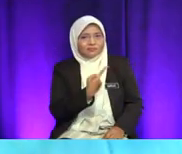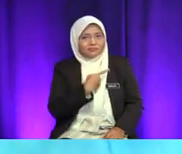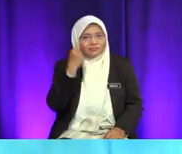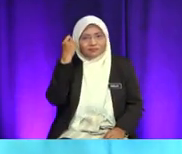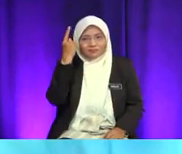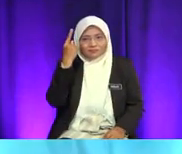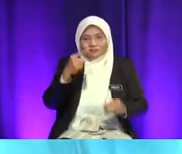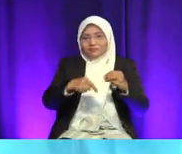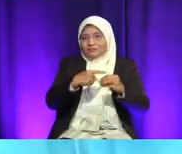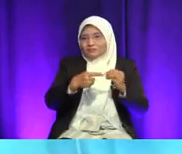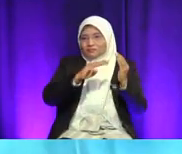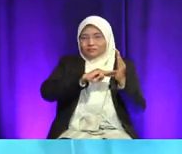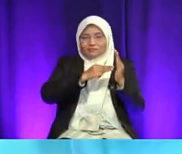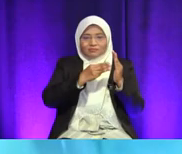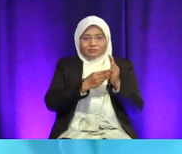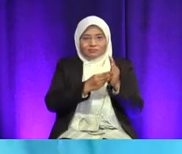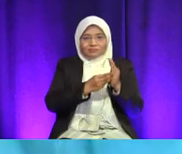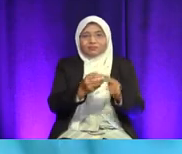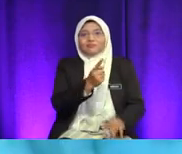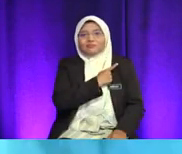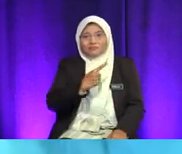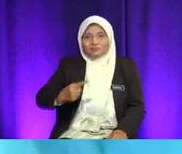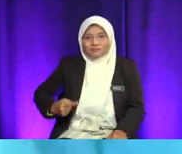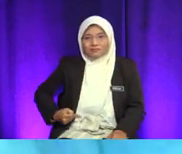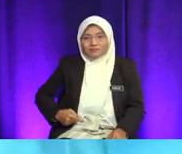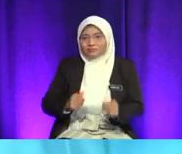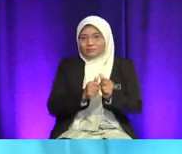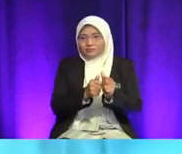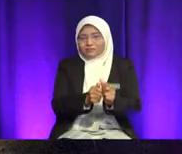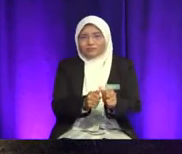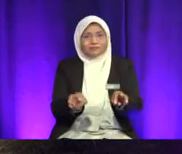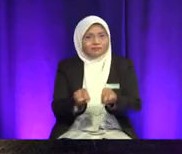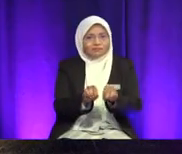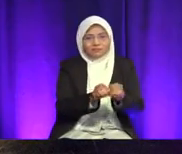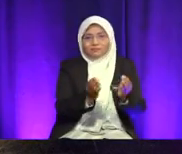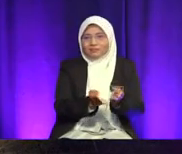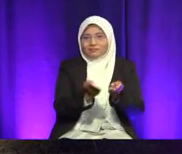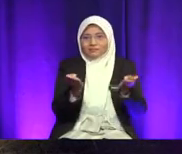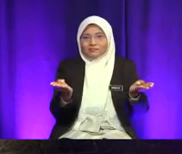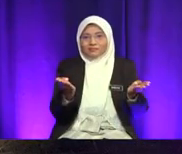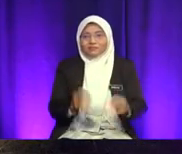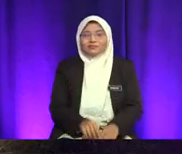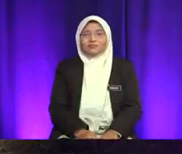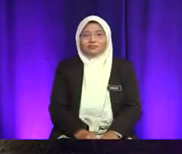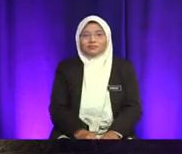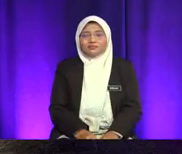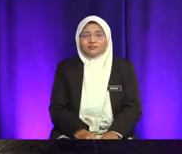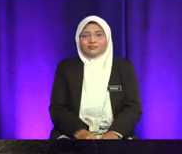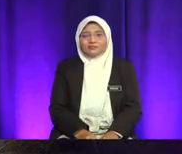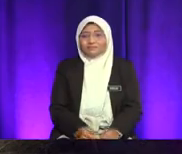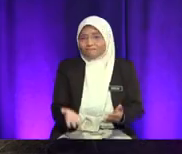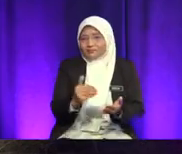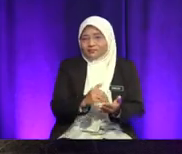mengikut bahasanya baik seterusnya Oke kita lihat Seterusnya saya ingin